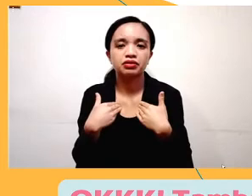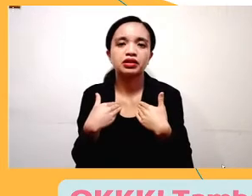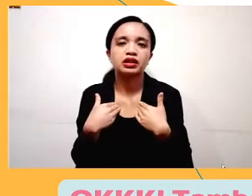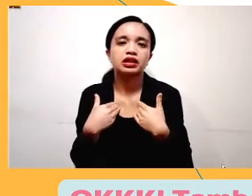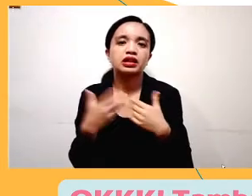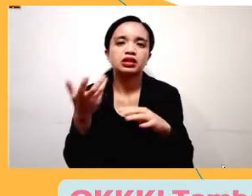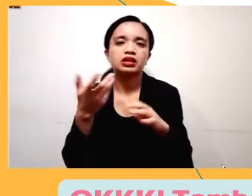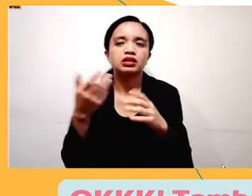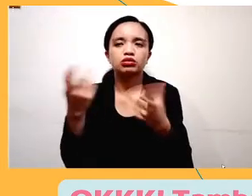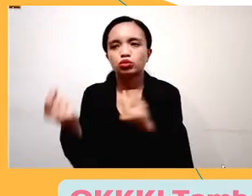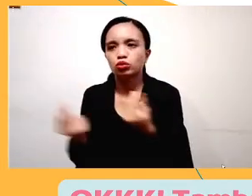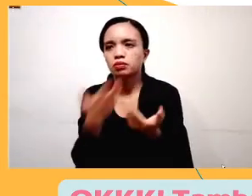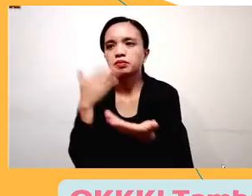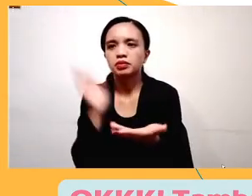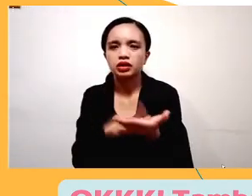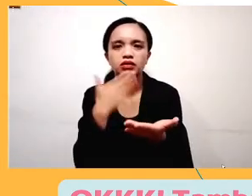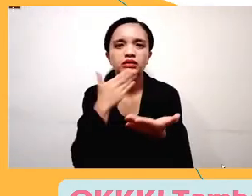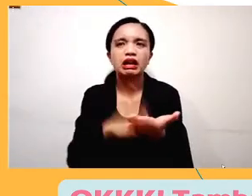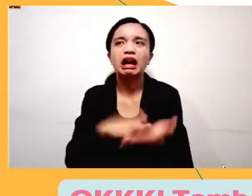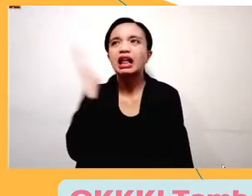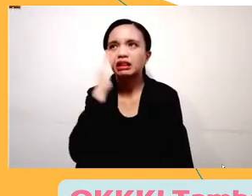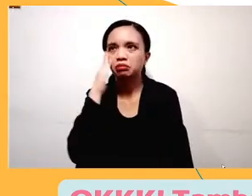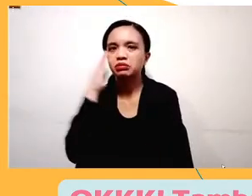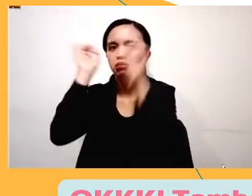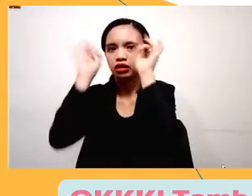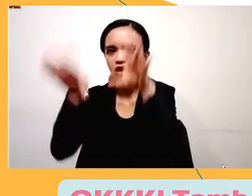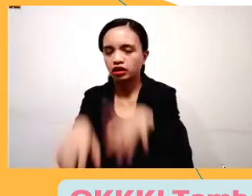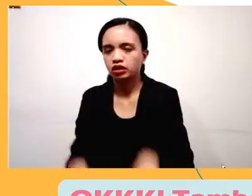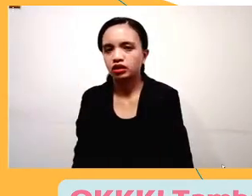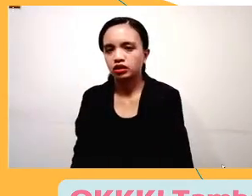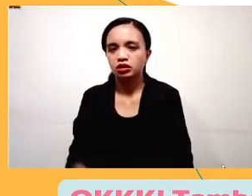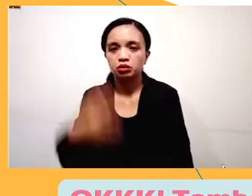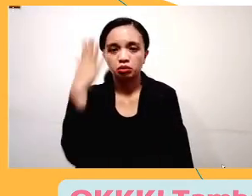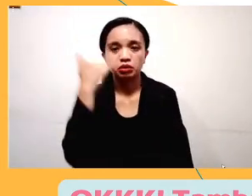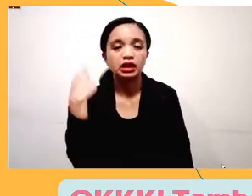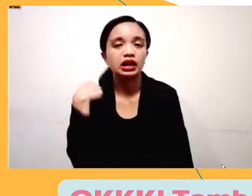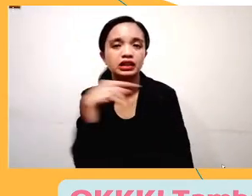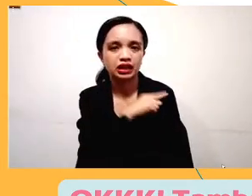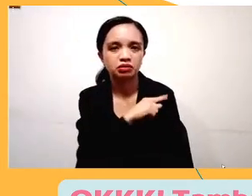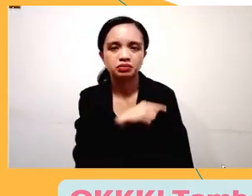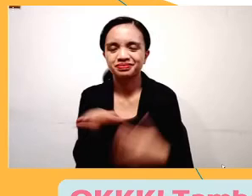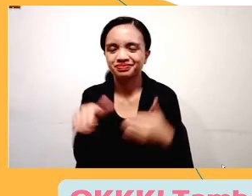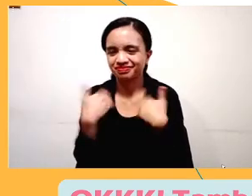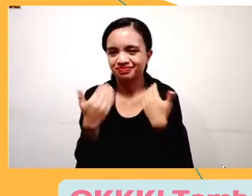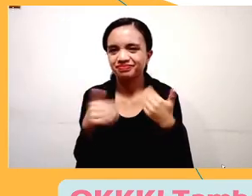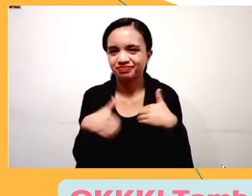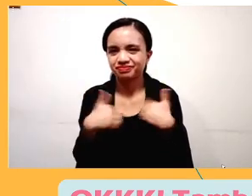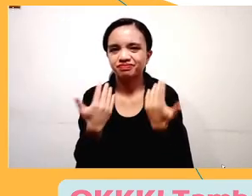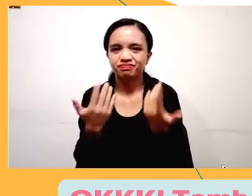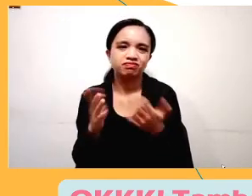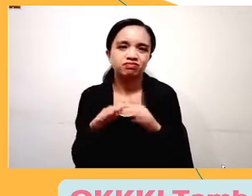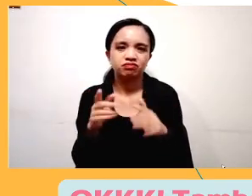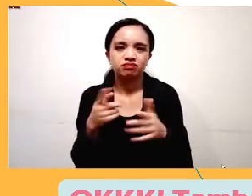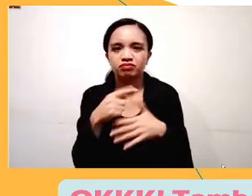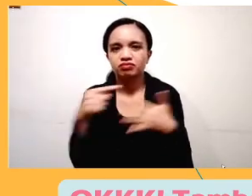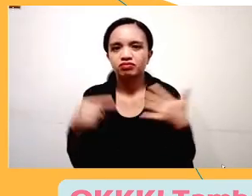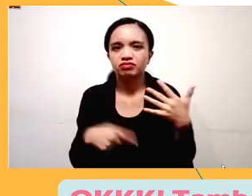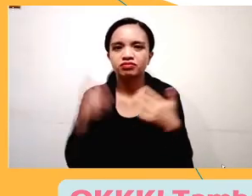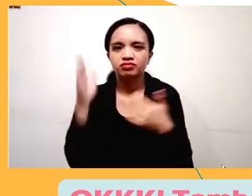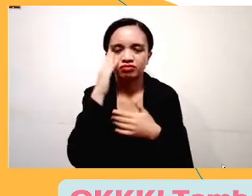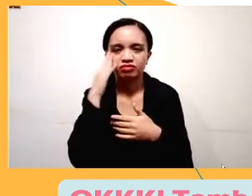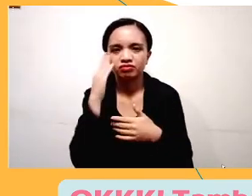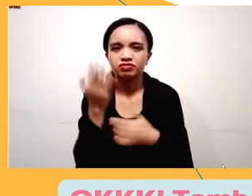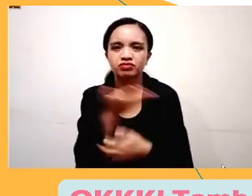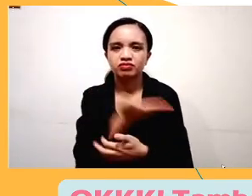into, alam na nga natin na risky. Diba? Dulot ng ating mga kabataan. Ganyan. Sometimes, you have to think